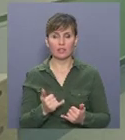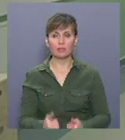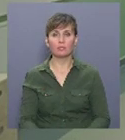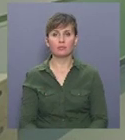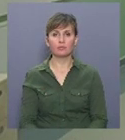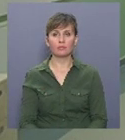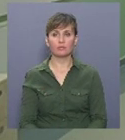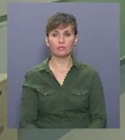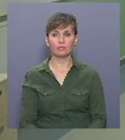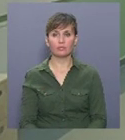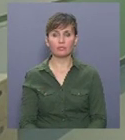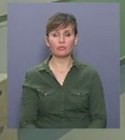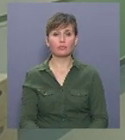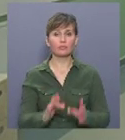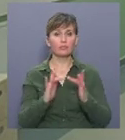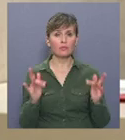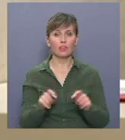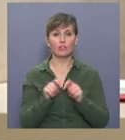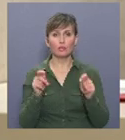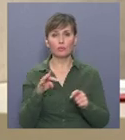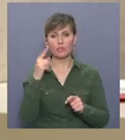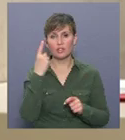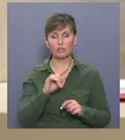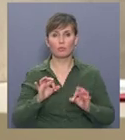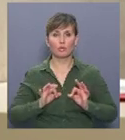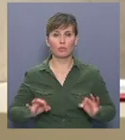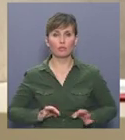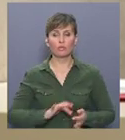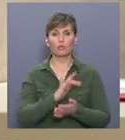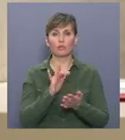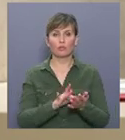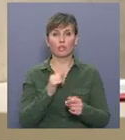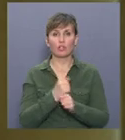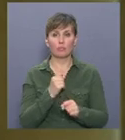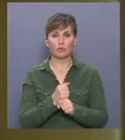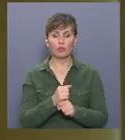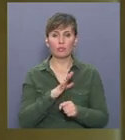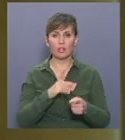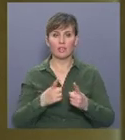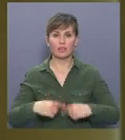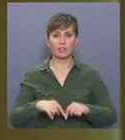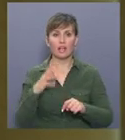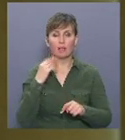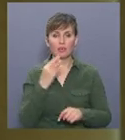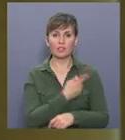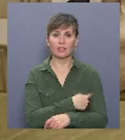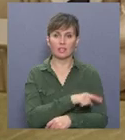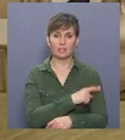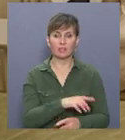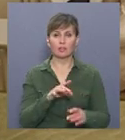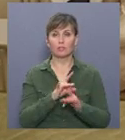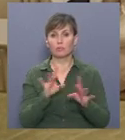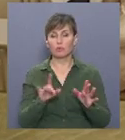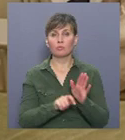услуг. Сайт создали по инициативе прокуратуры города, а работала над ним Ассоциация алматинских клиник. Причем